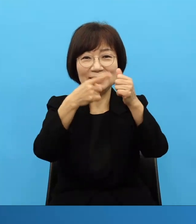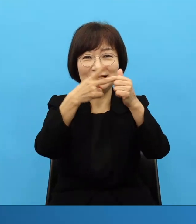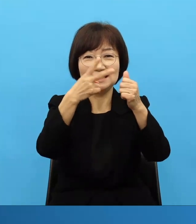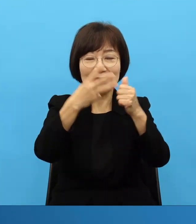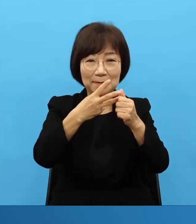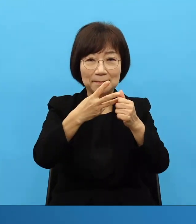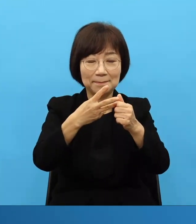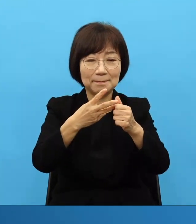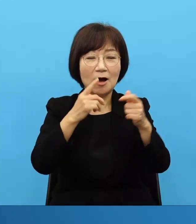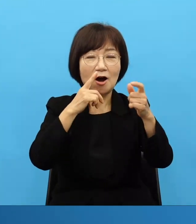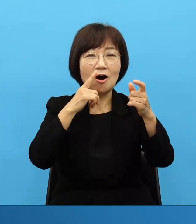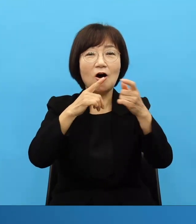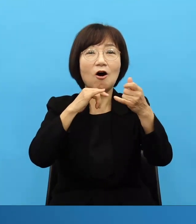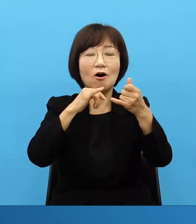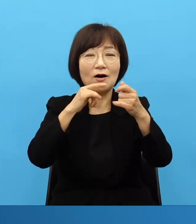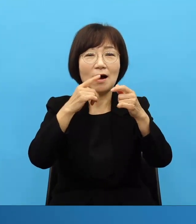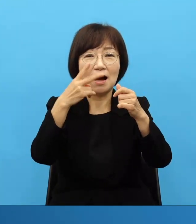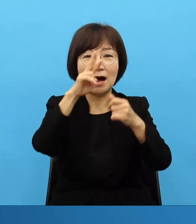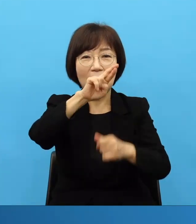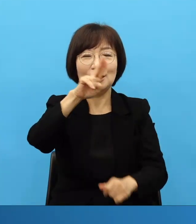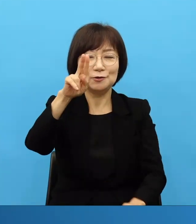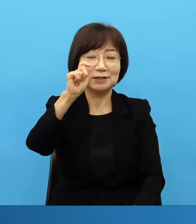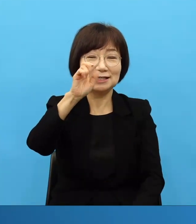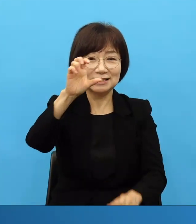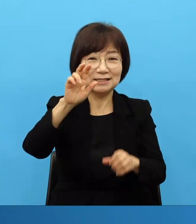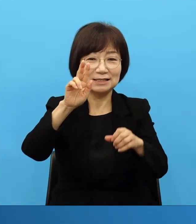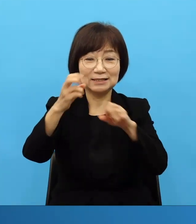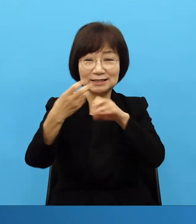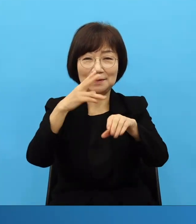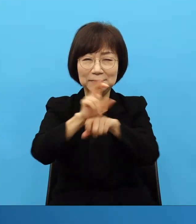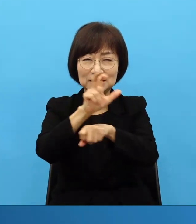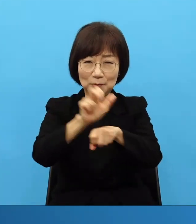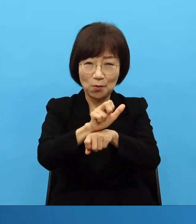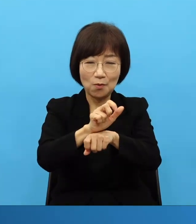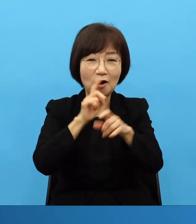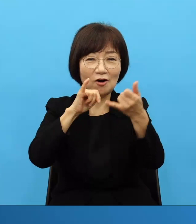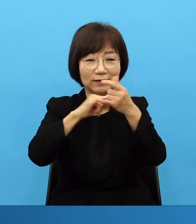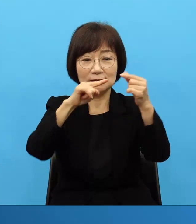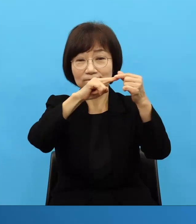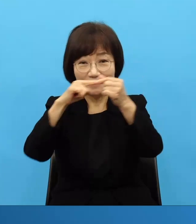언약 문구는 위아.kr 공지사항에서 다운받을 수 있습니다.